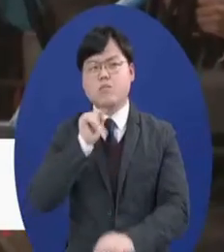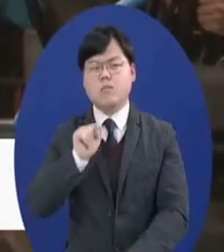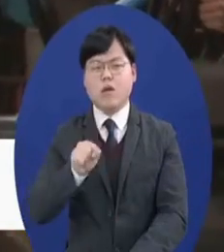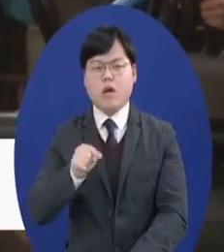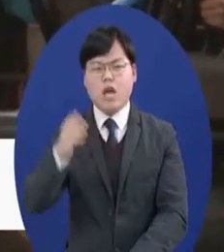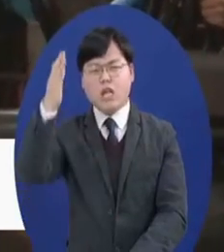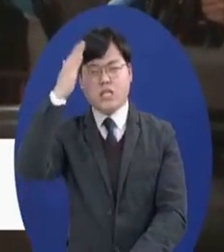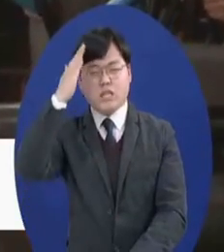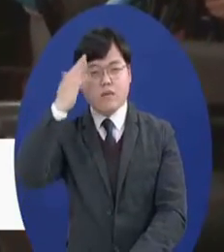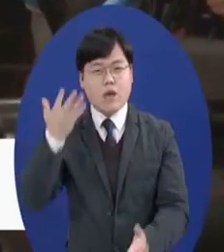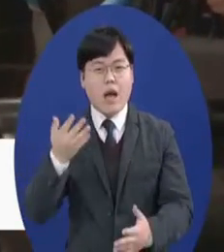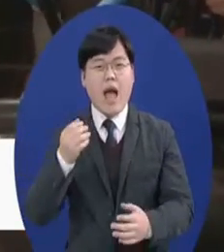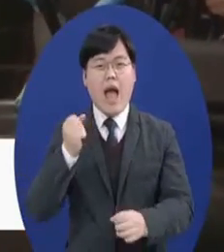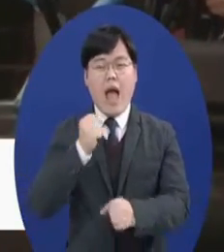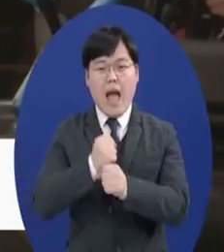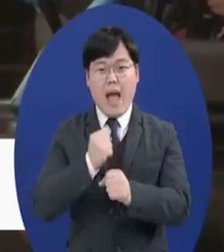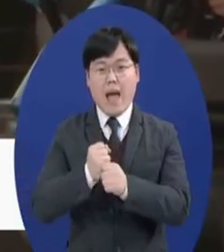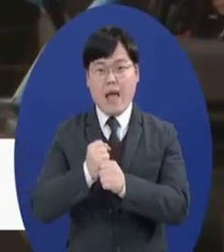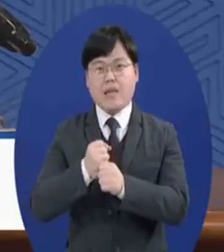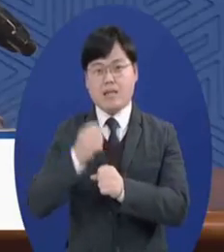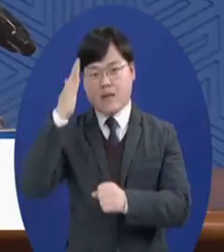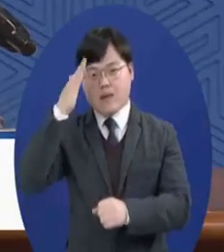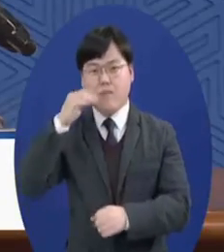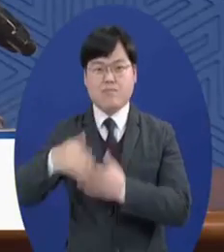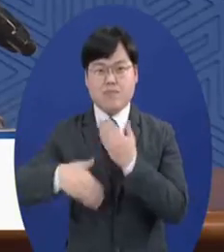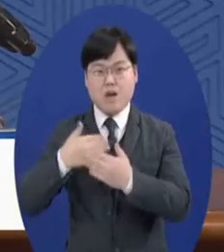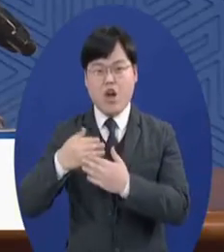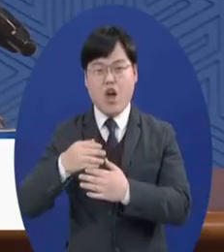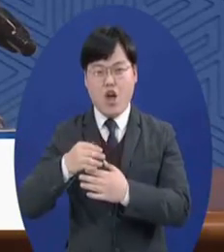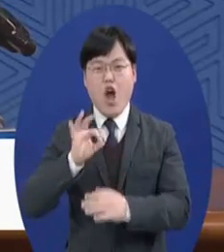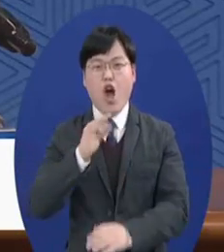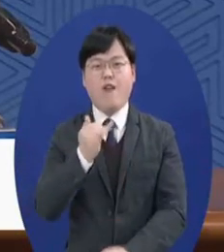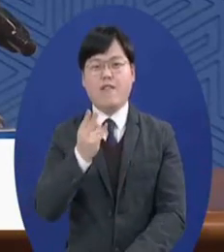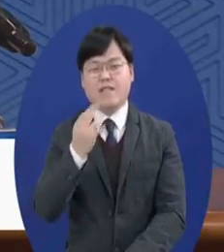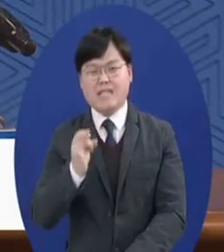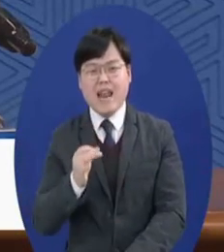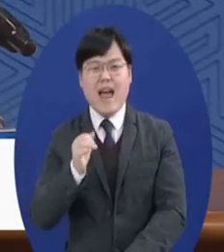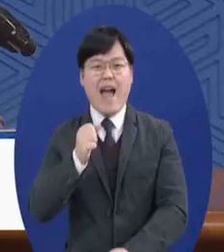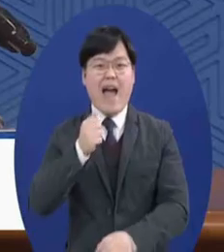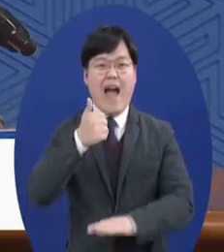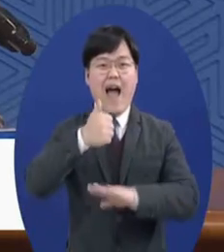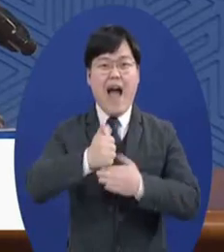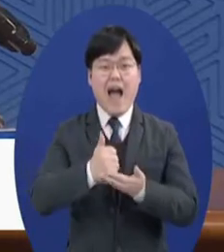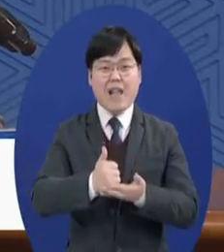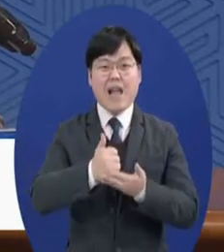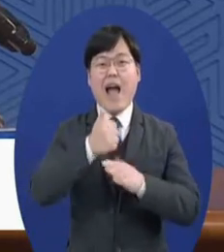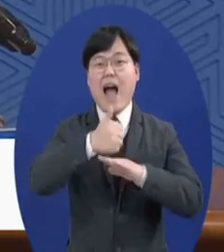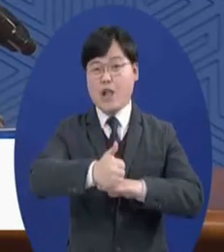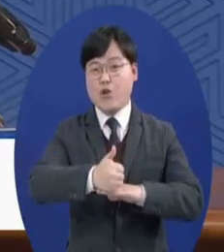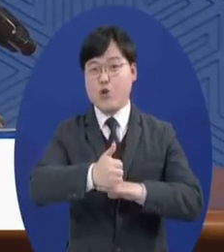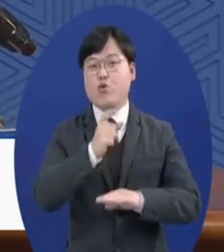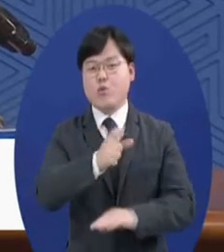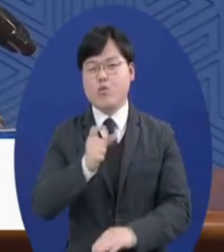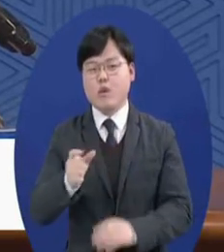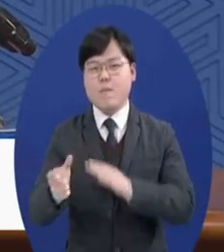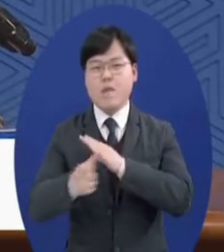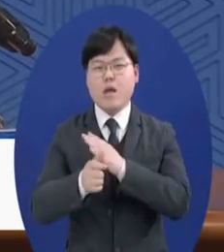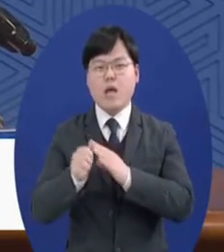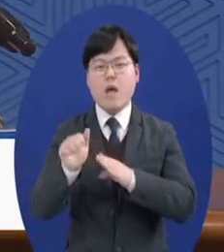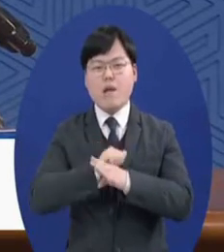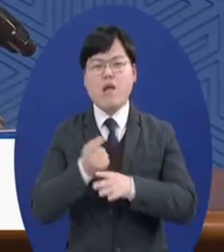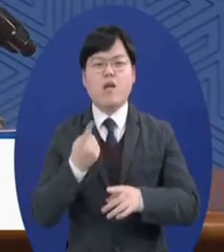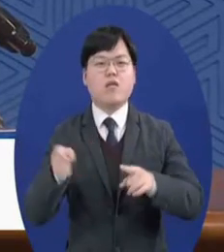байна. Зэвсэгчний хэмжээнд алд хааж байгаа бүх шатны офицер ахлагч нарын албаны төлөвшөл мэрэгжлийн бэлтгэлийн